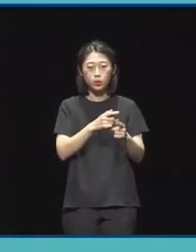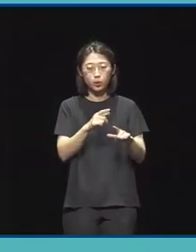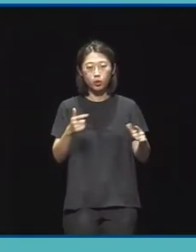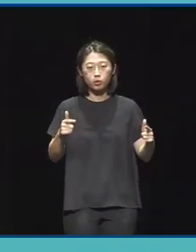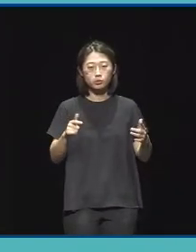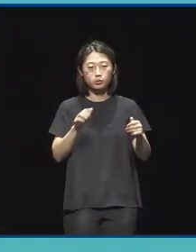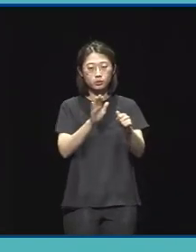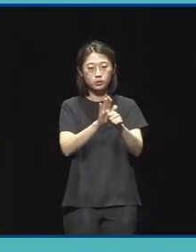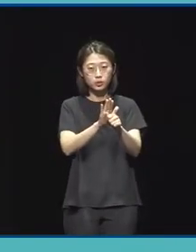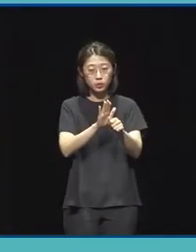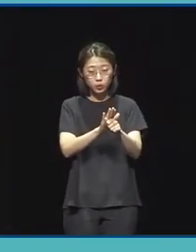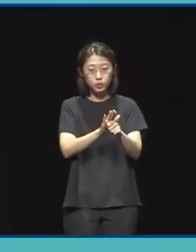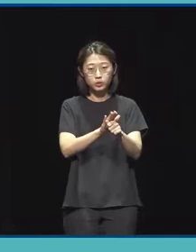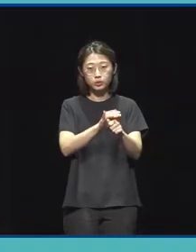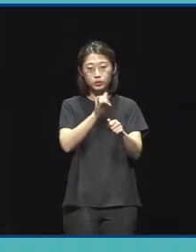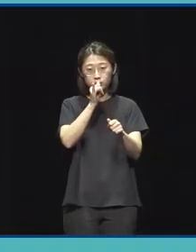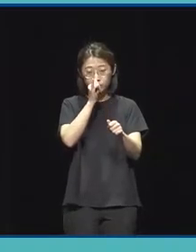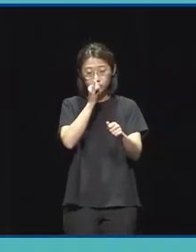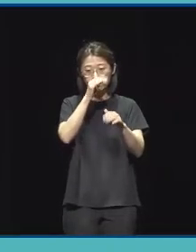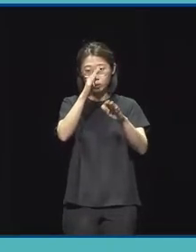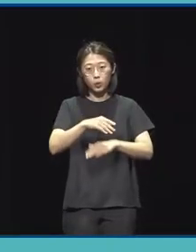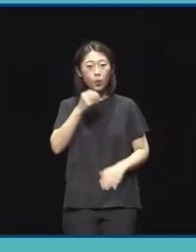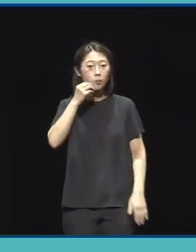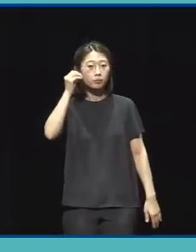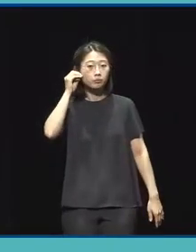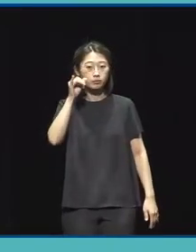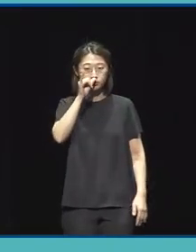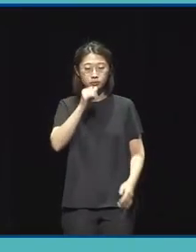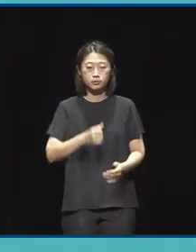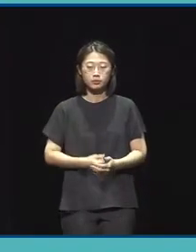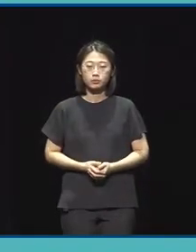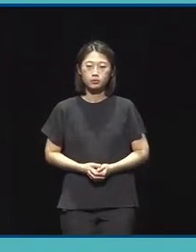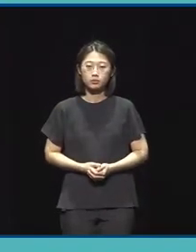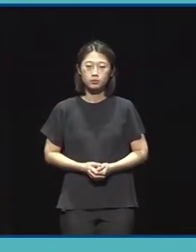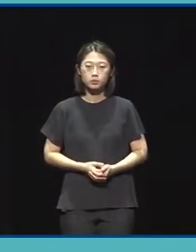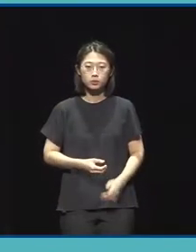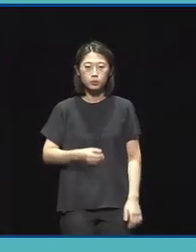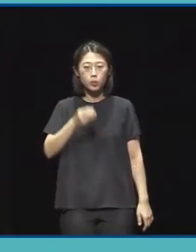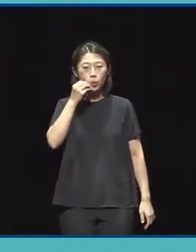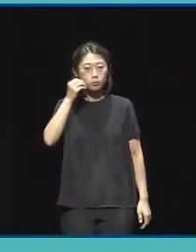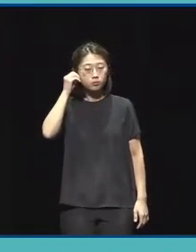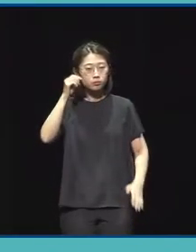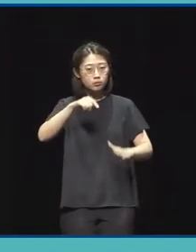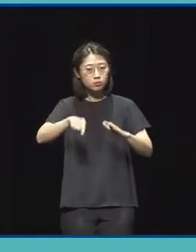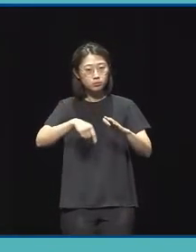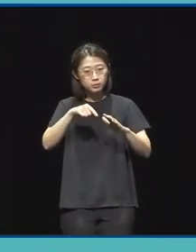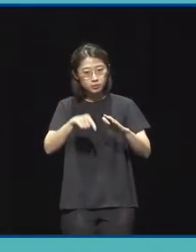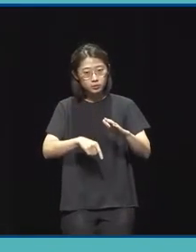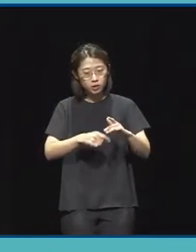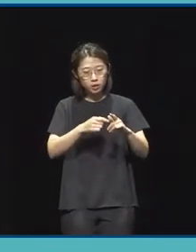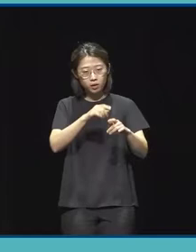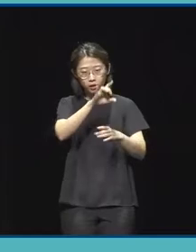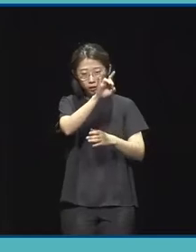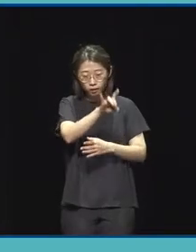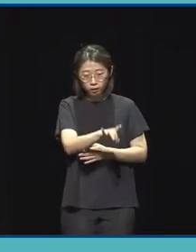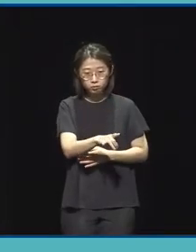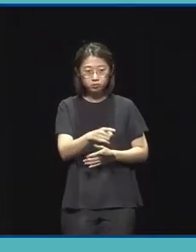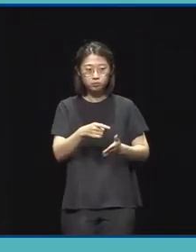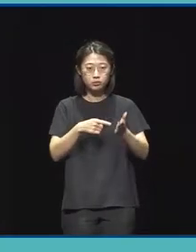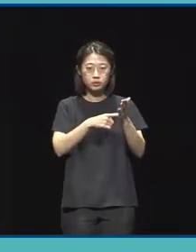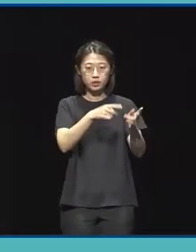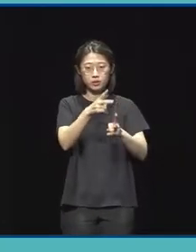전혀 홈페이지를 운영을 하고 있고요이 홈페이지 안에서 좀 프로 신청 각 개별 단체들의